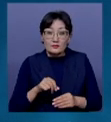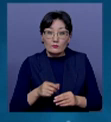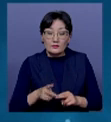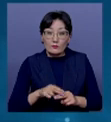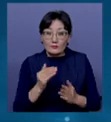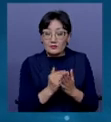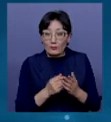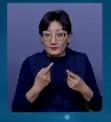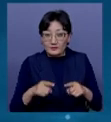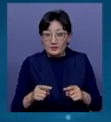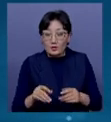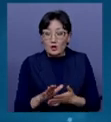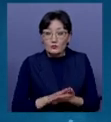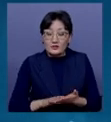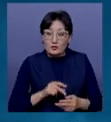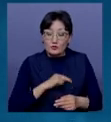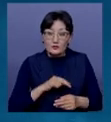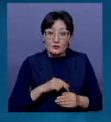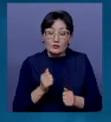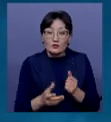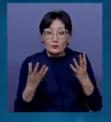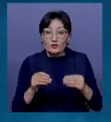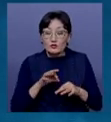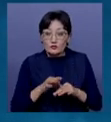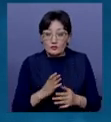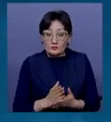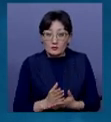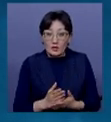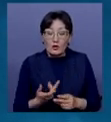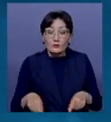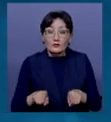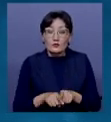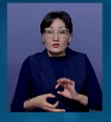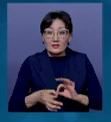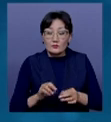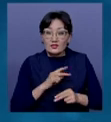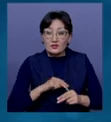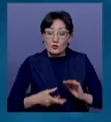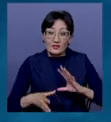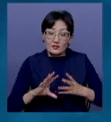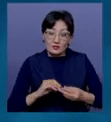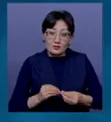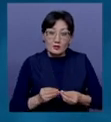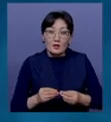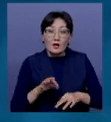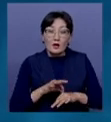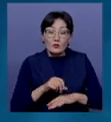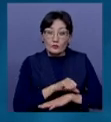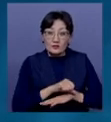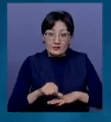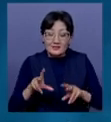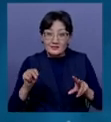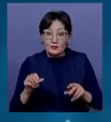кестесі басқа. Онда залалсыздандыру жұмыстары күнде жүргізіліп отырады. Осындай тыңғылықты жұмыстың нәтижесінде ауру ошақтарының